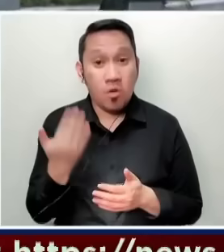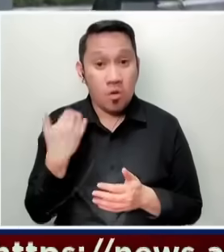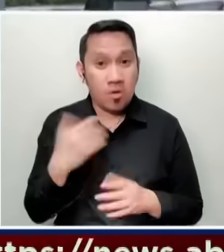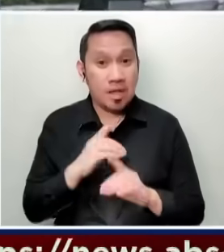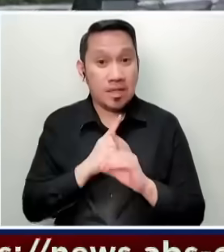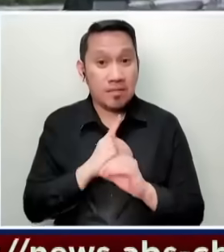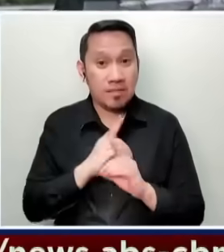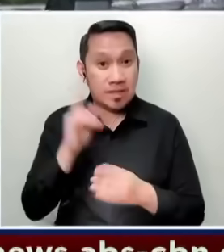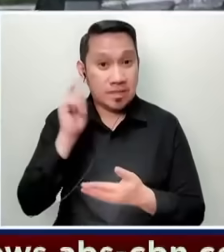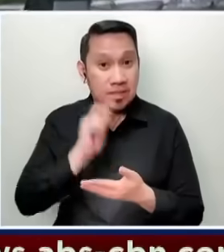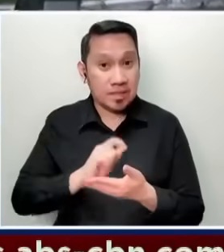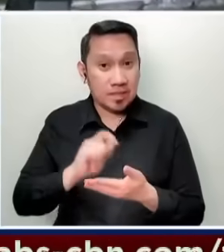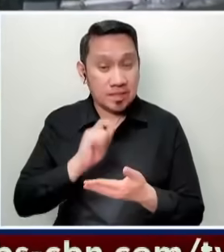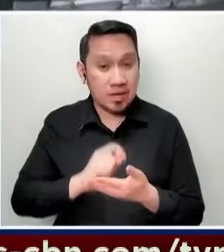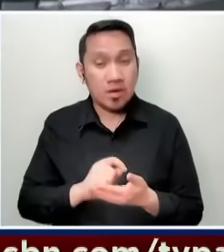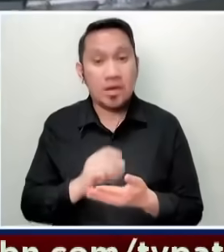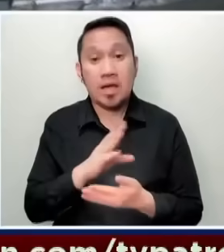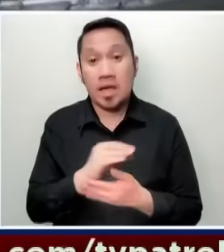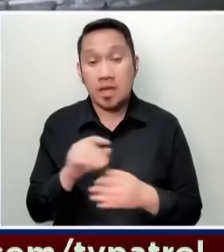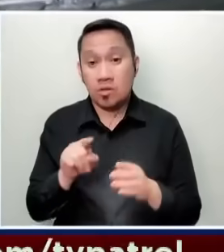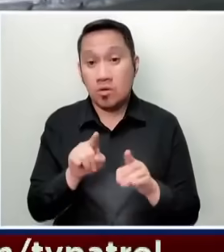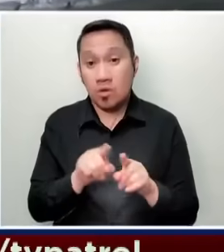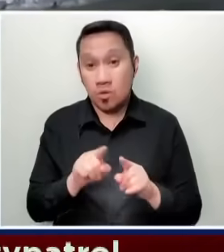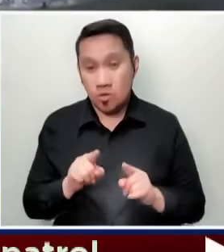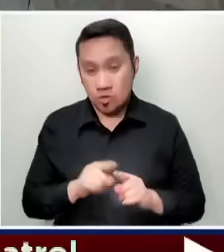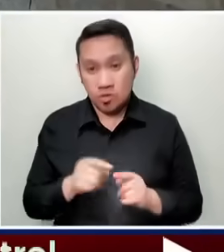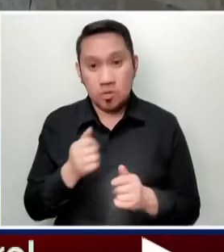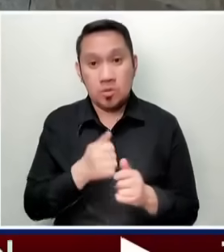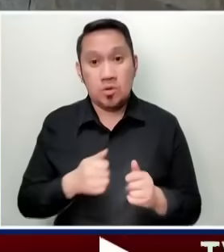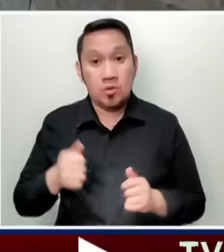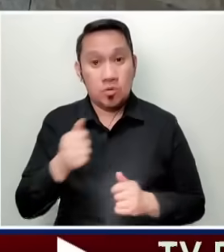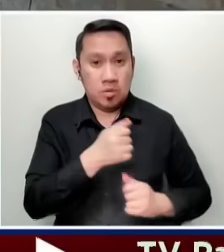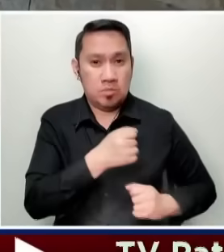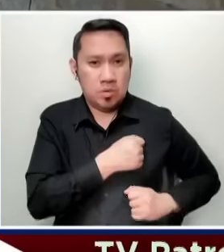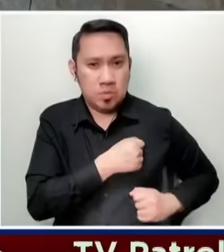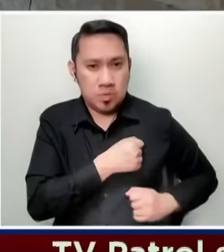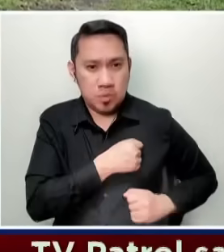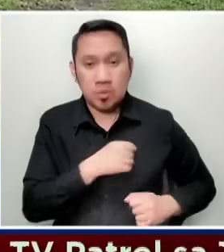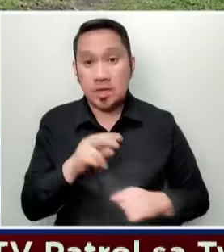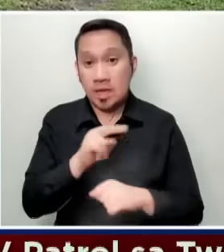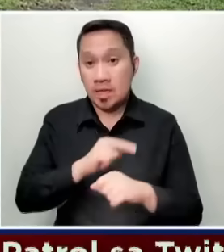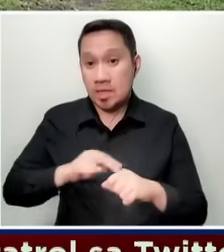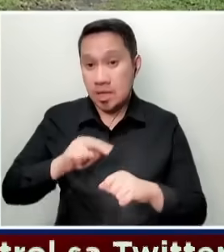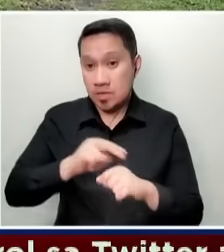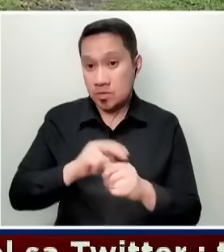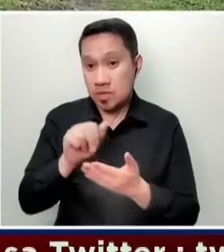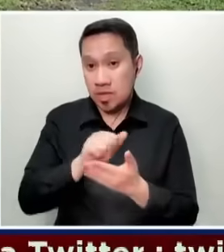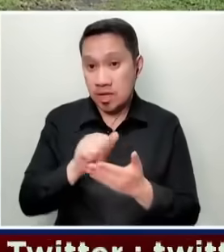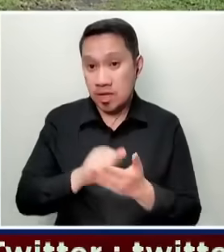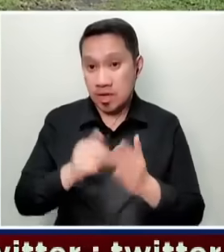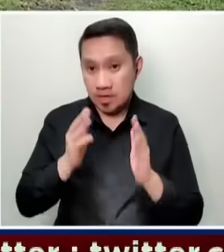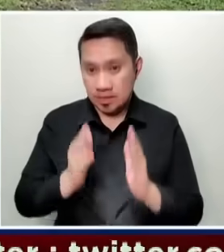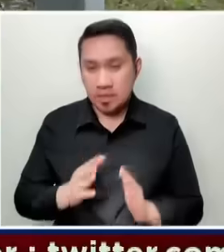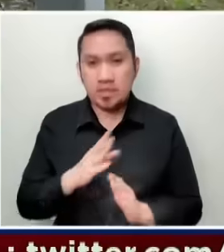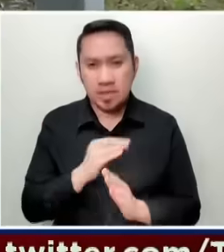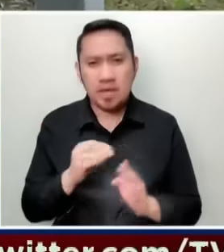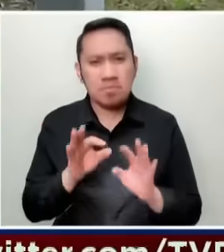Secretary, mga dating pinuno ng Armed Forces of the Philippines, mga national artists at iba pang VIPs.